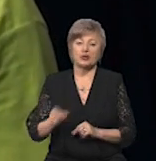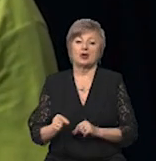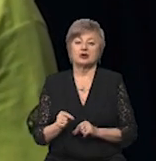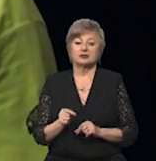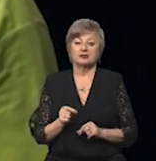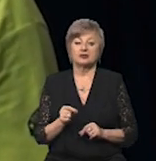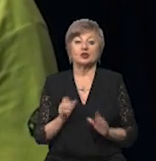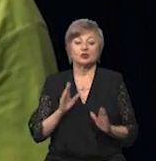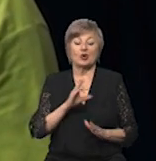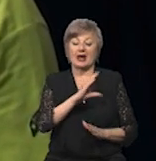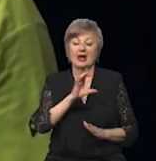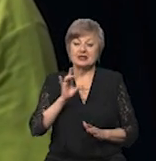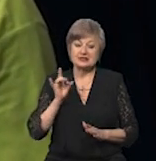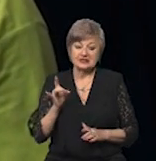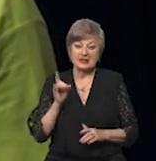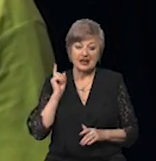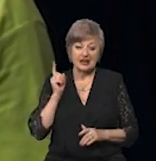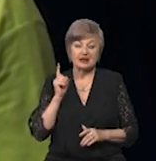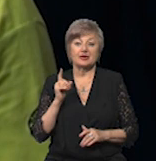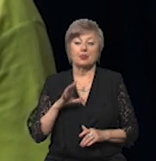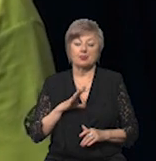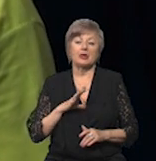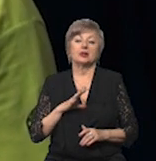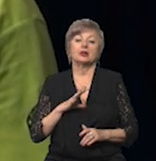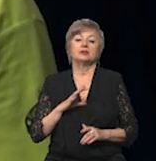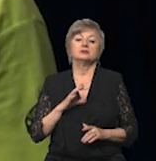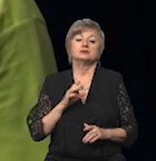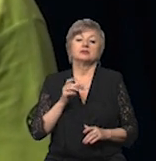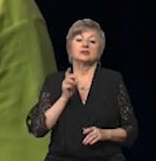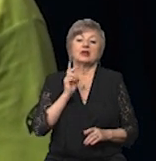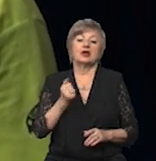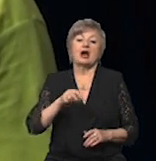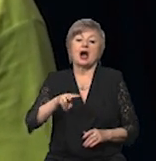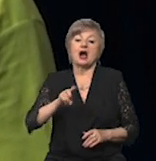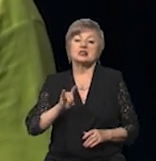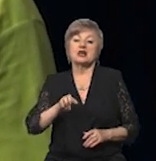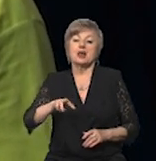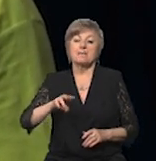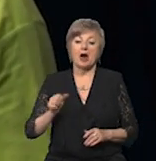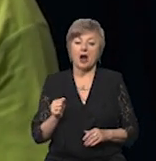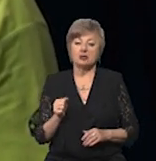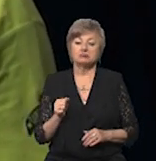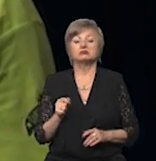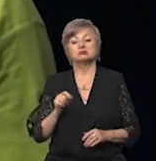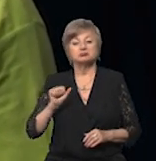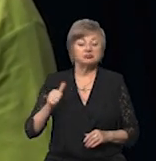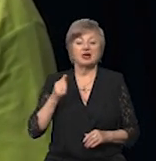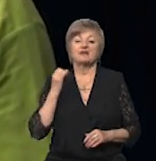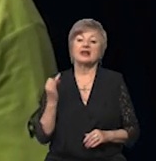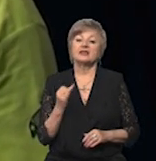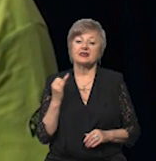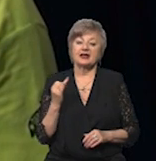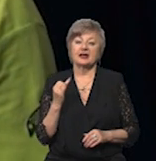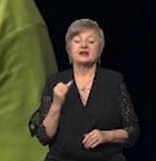тільки по Радянському Союзу, там був на Калимі, ну, так, теж цікавих для мене, як